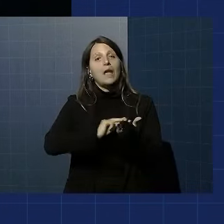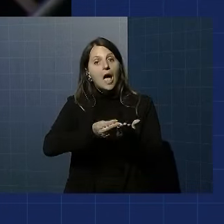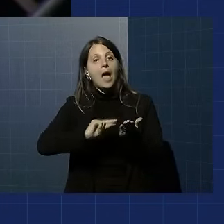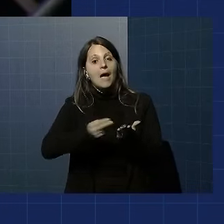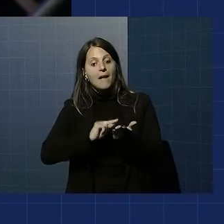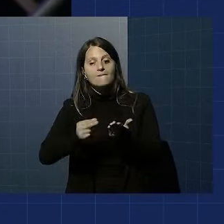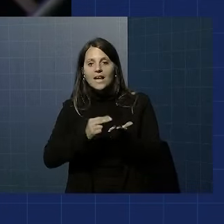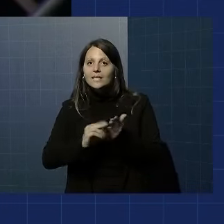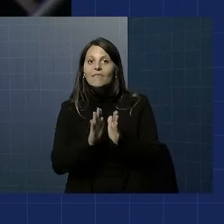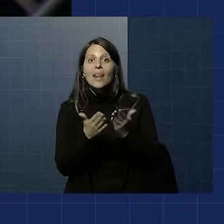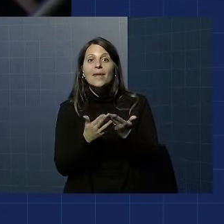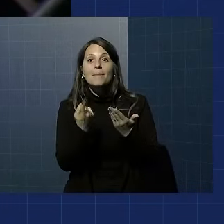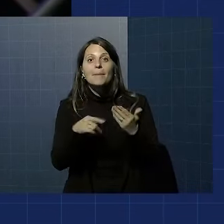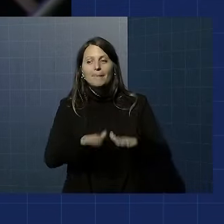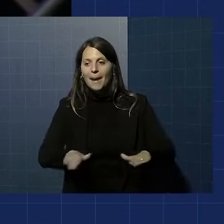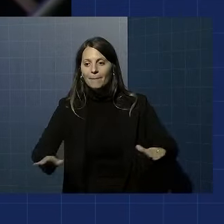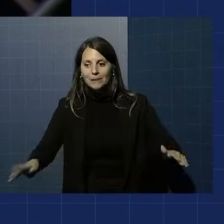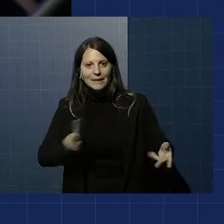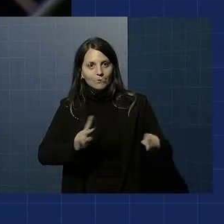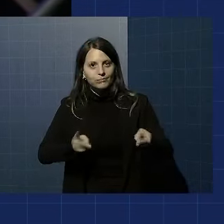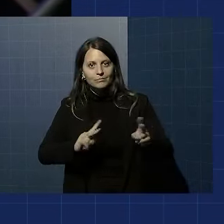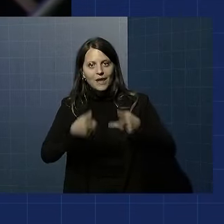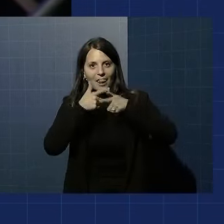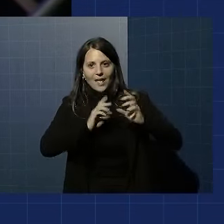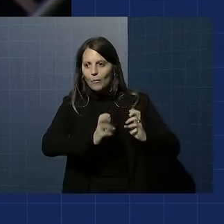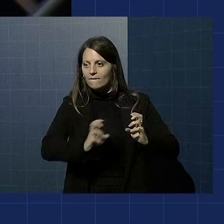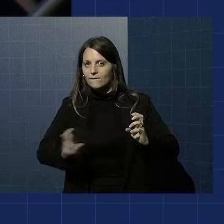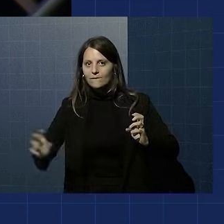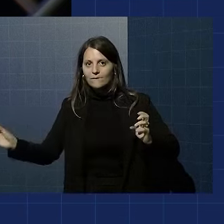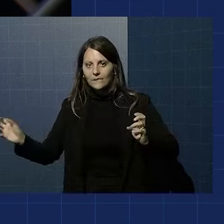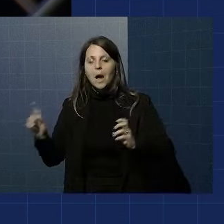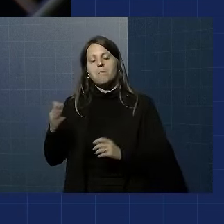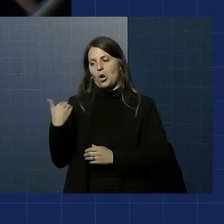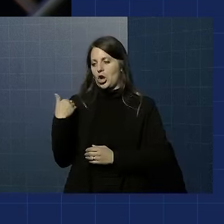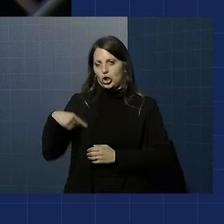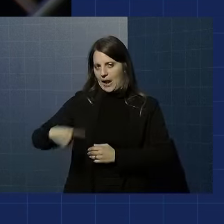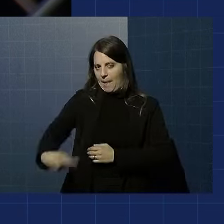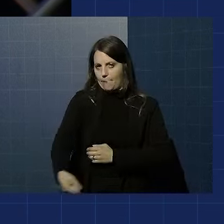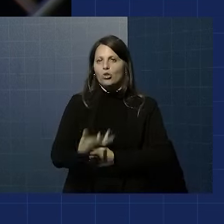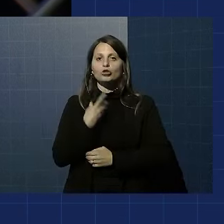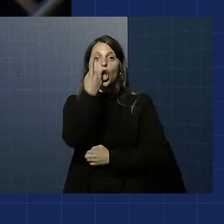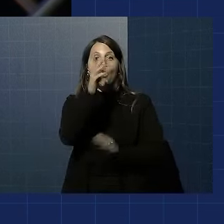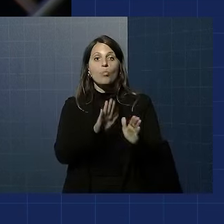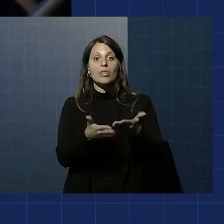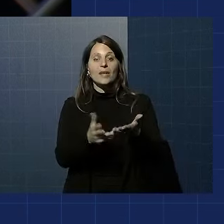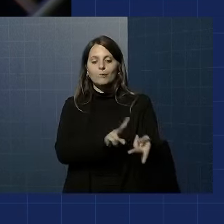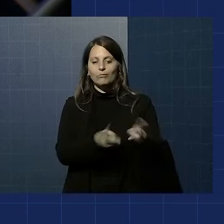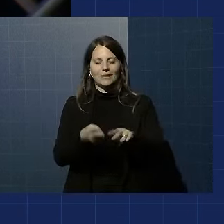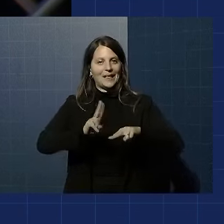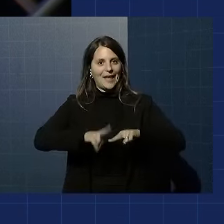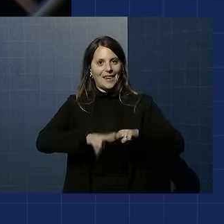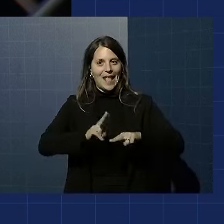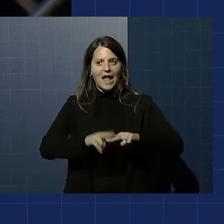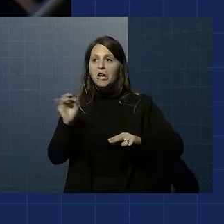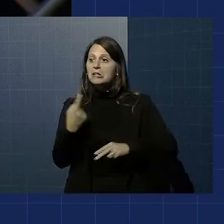bambini tradotti in numerose lingue. Tra l'altro ce n'è anche uno che vi segnalerà lei più tardi, tradotto in italiano, qualora i ragazzi